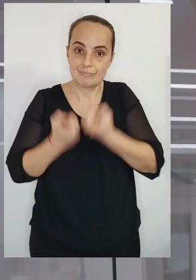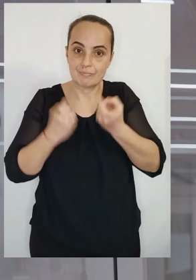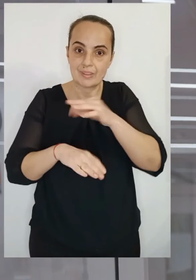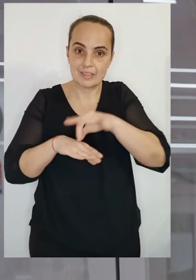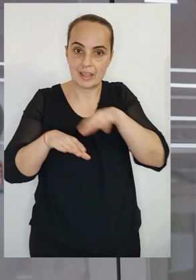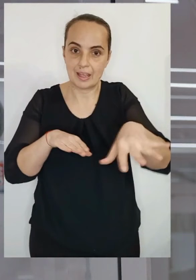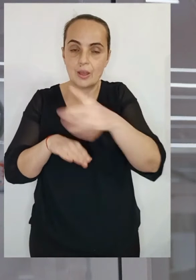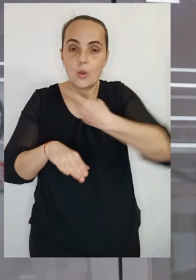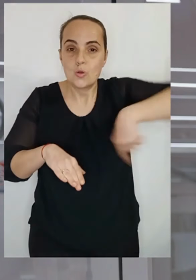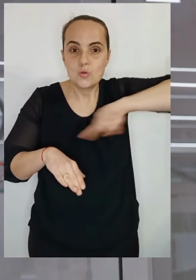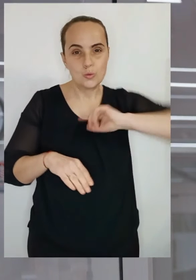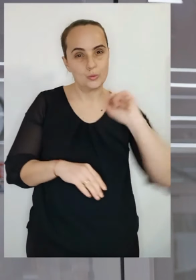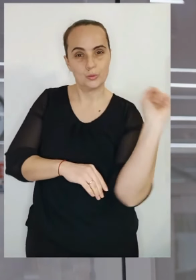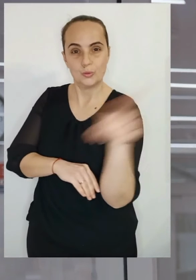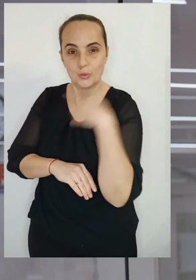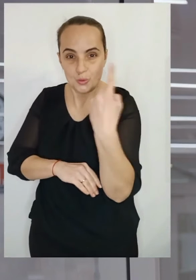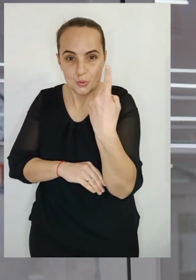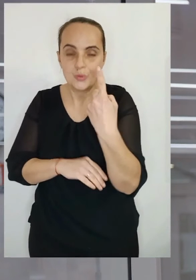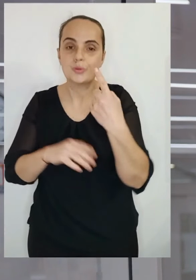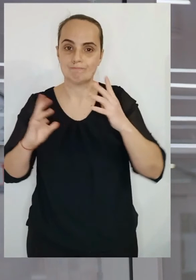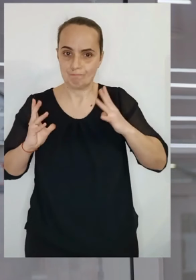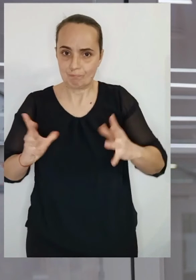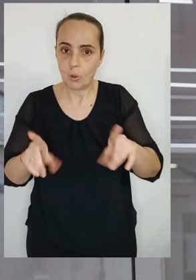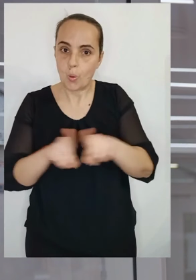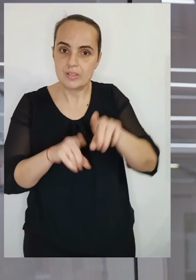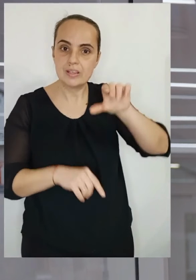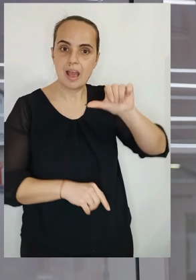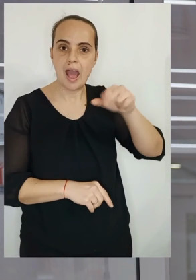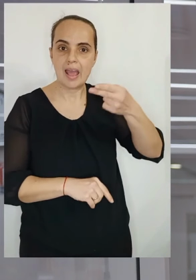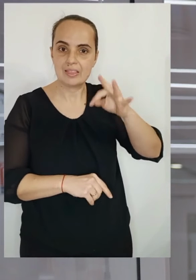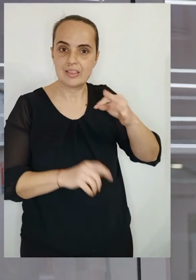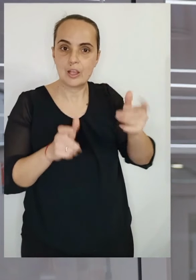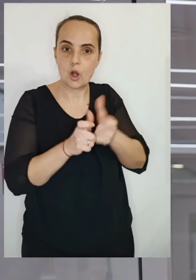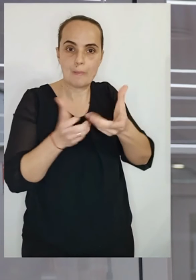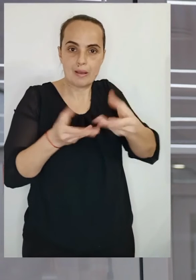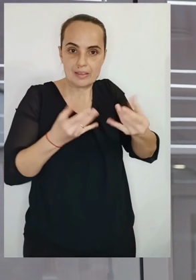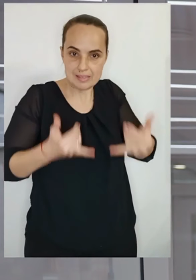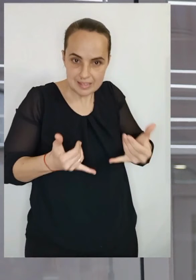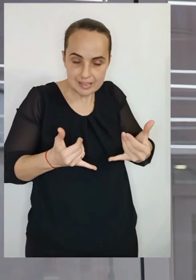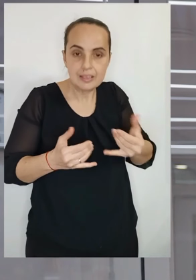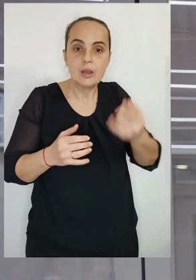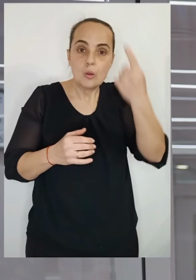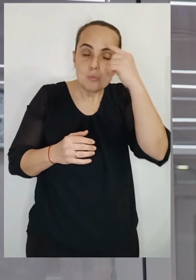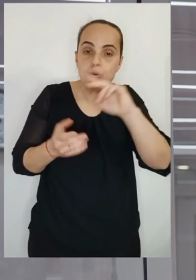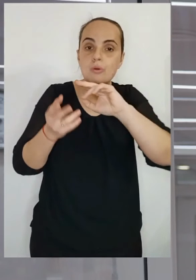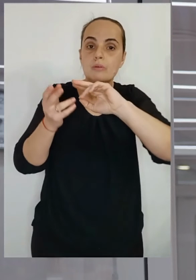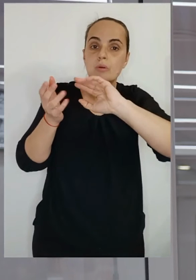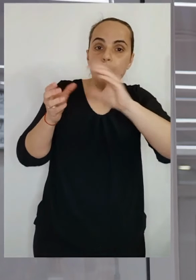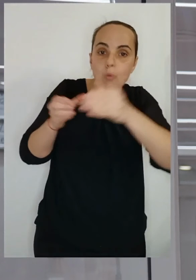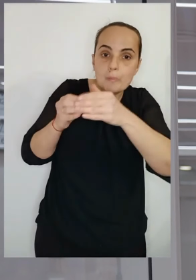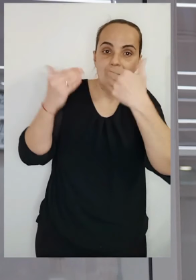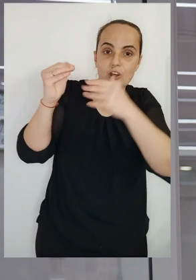tous en mobilisation générale, y compris l'ANT qui est le club hôte ici, pour essayer de convaincre des délégations étrangères de